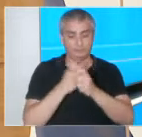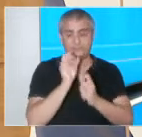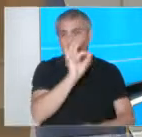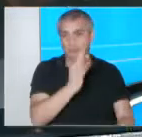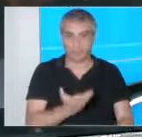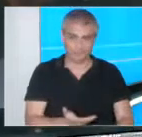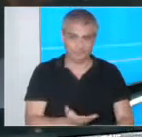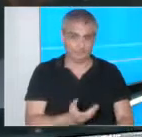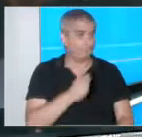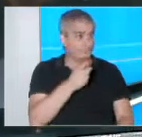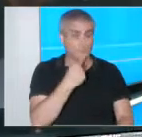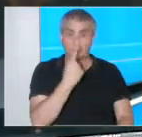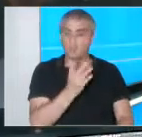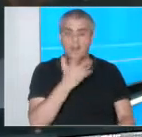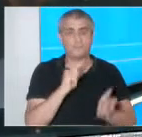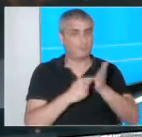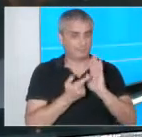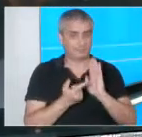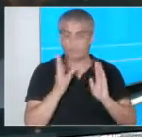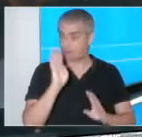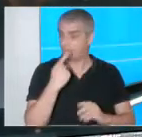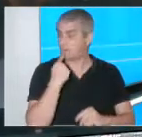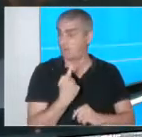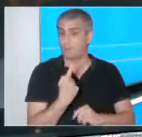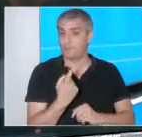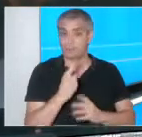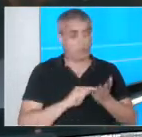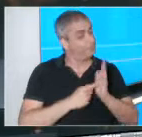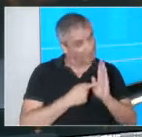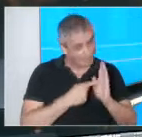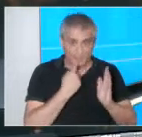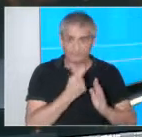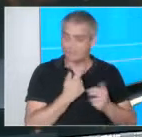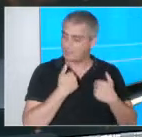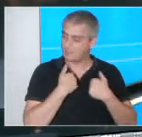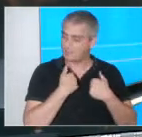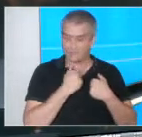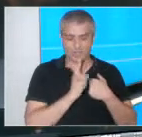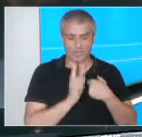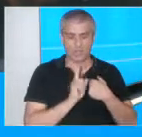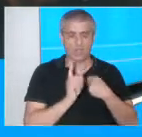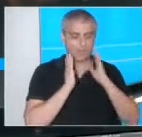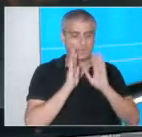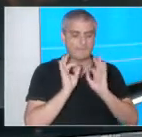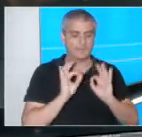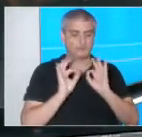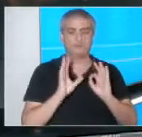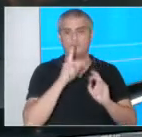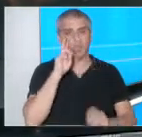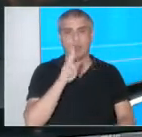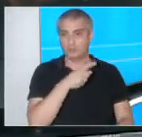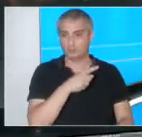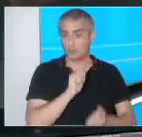שלהם. כשאת אומרת למה את מתכוון, כשנתניהו אומר את זה, הוא מתכוון להגיד, אני לא מאמין למילה של אלת